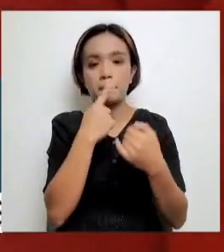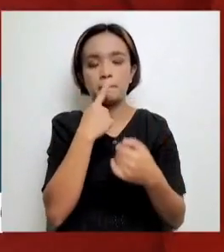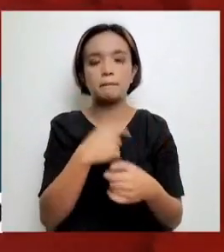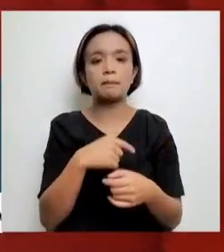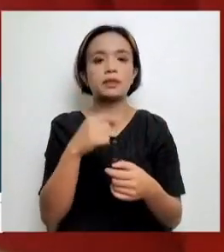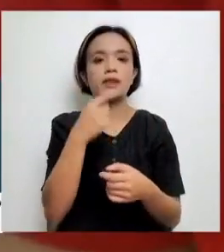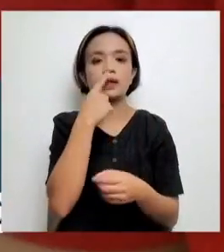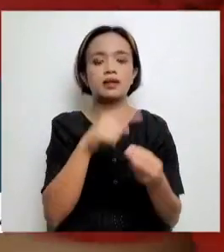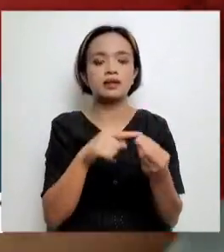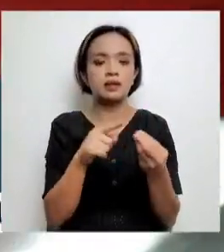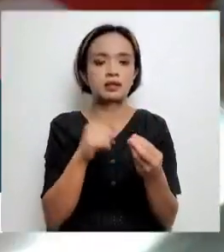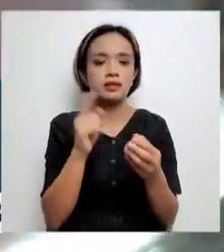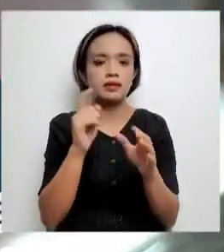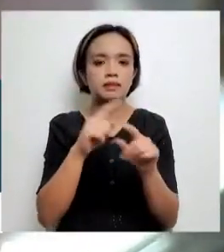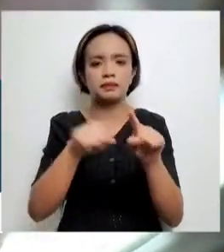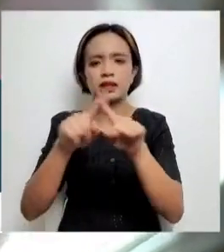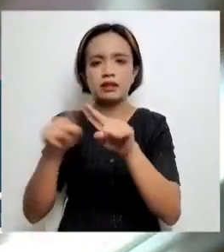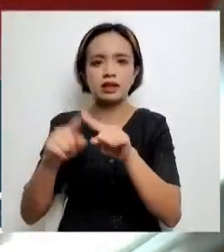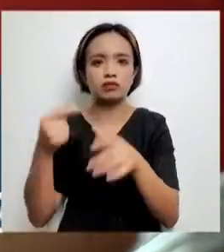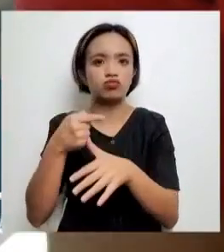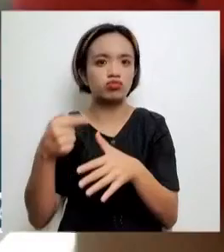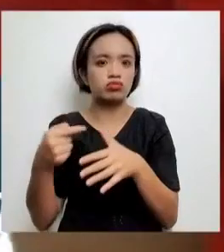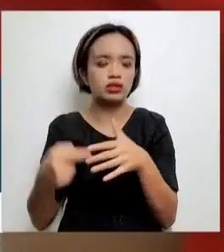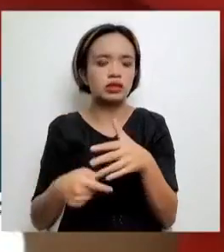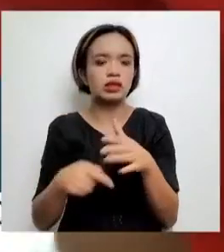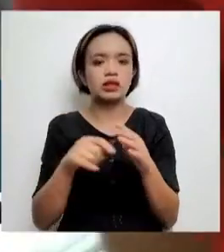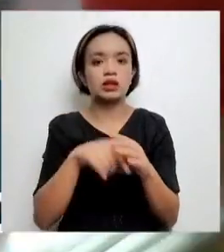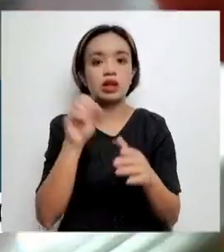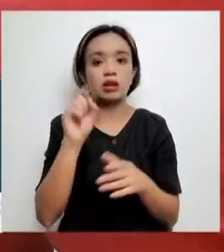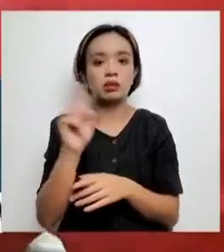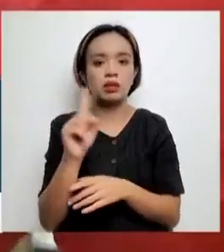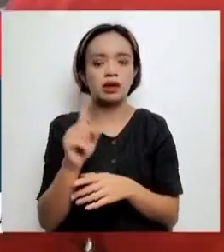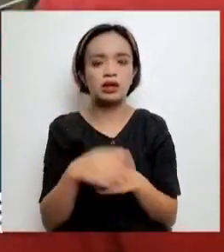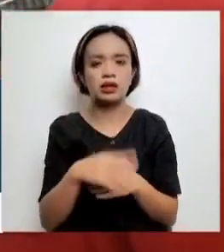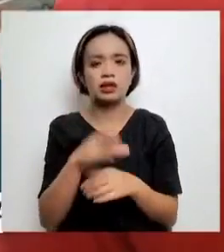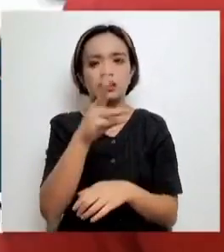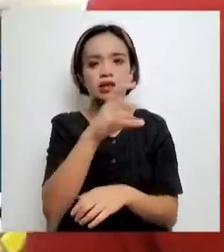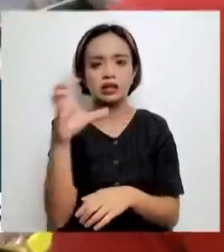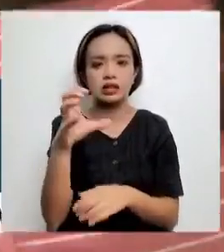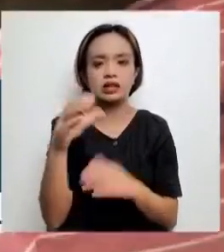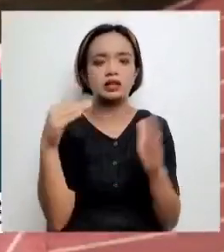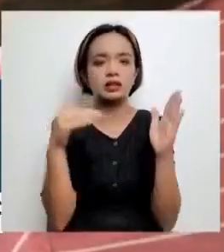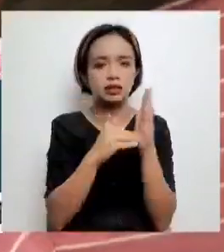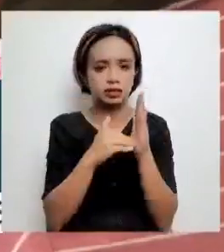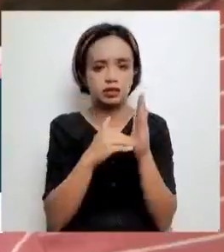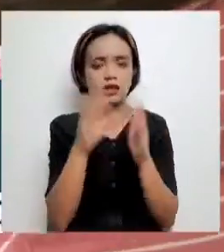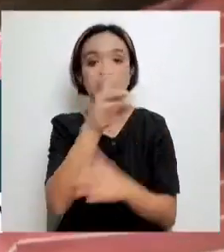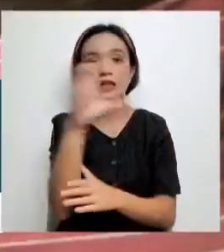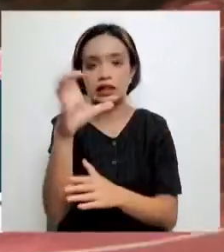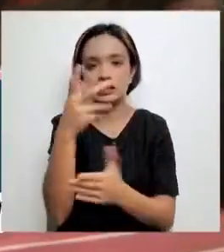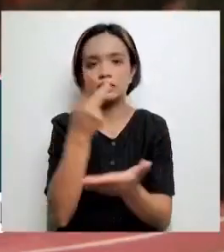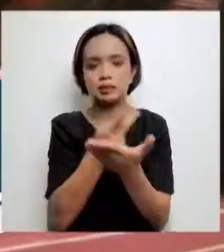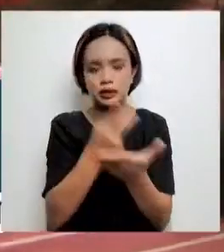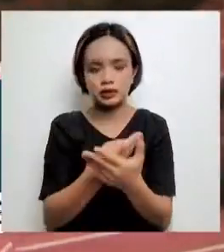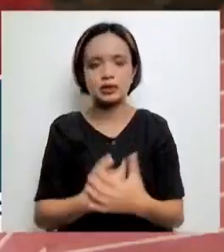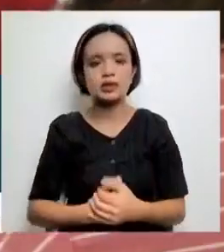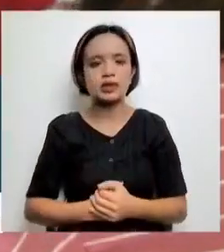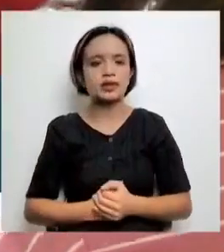tuna, fruit cocktail, and mayonnaise, which cost a little more than 600 pesos. Pinapawisan ako.